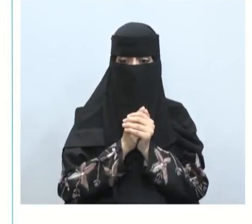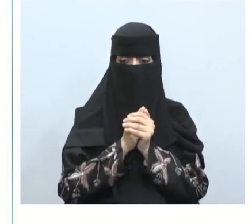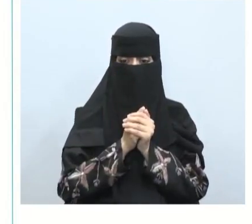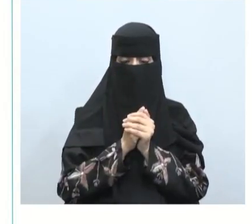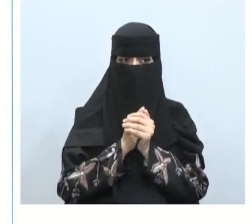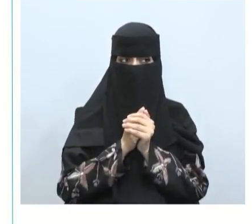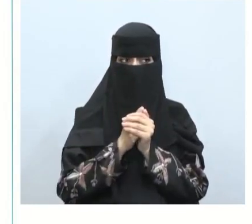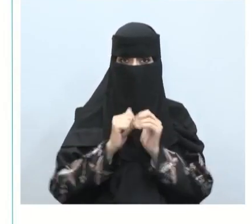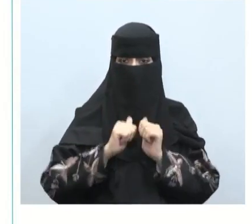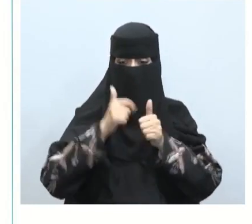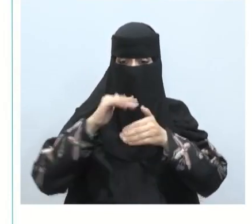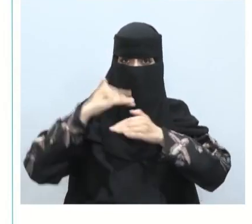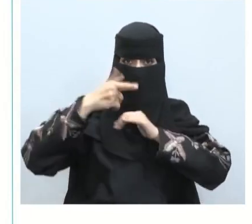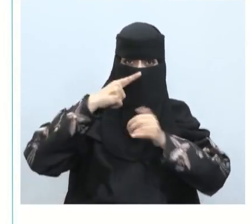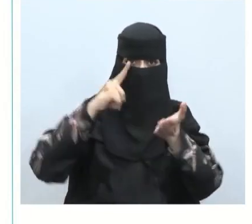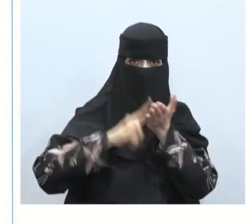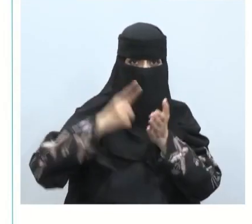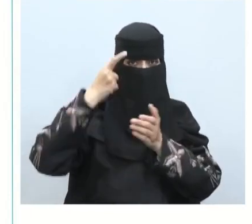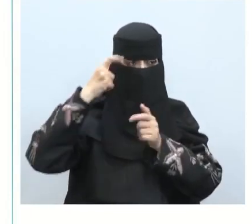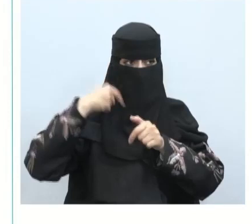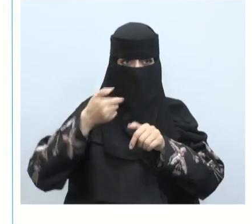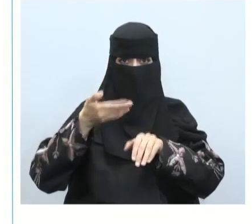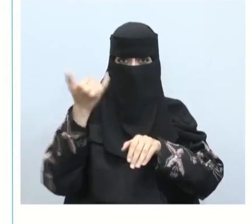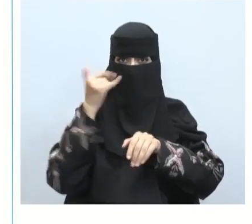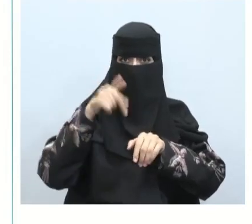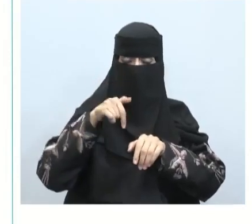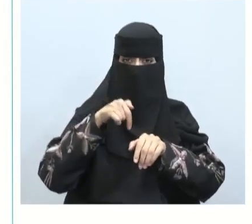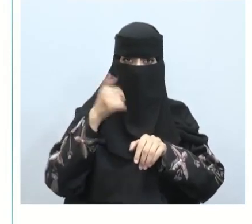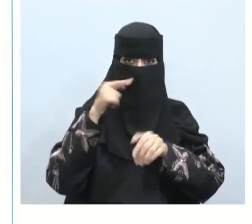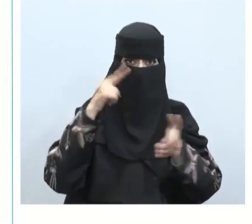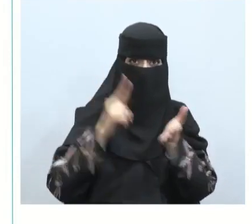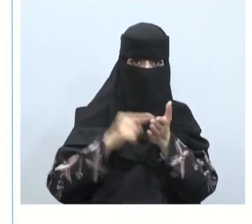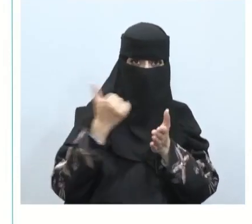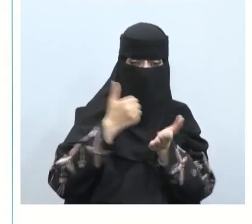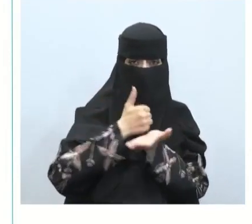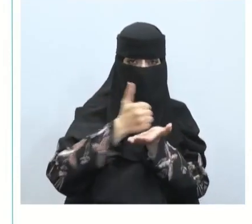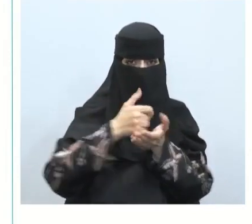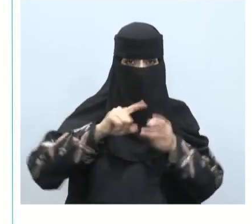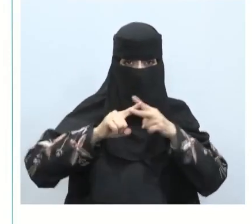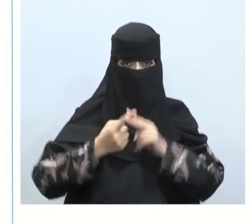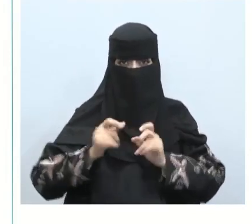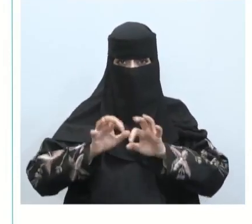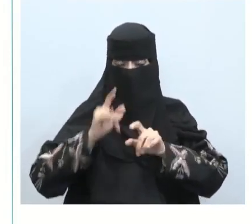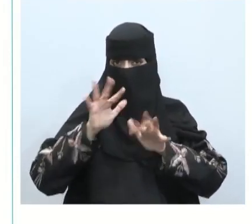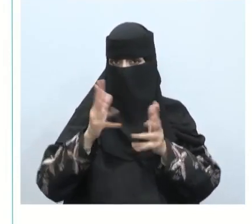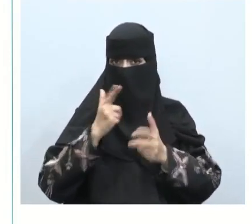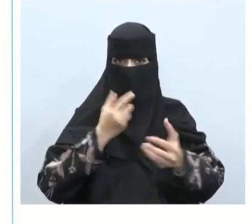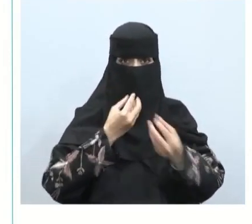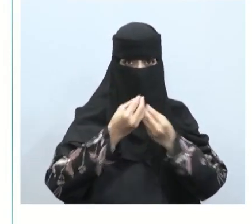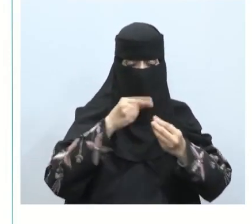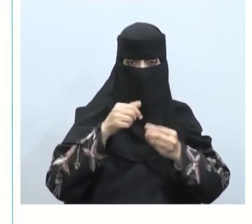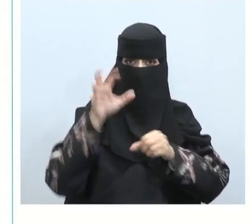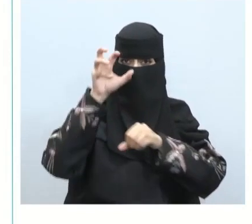الثانيه بعد ان تعرفت على اهم اساليب صيانه الحاسب وكذلك تعرفت على كيفيه التعامل مع